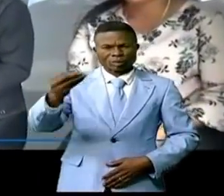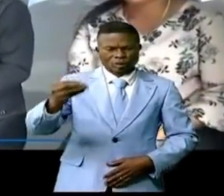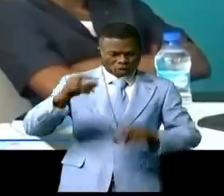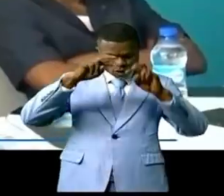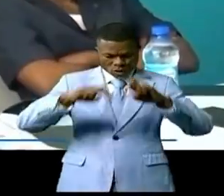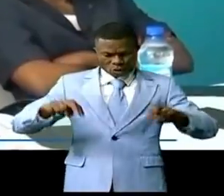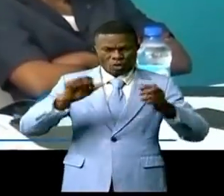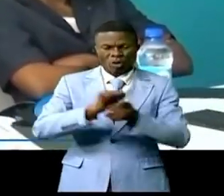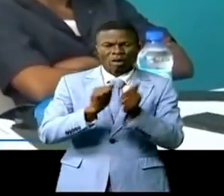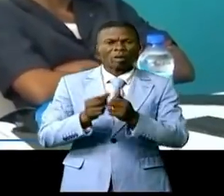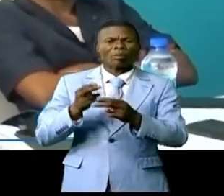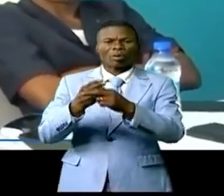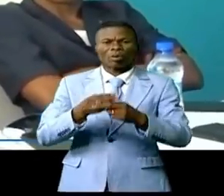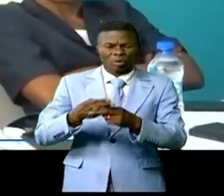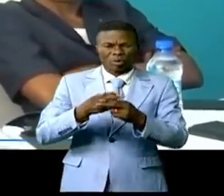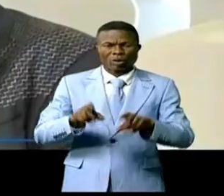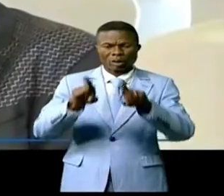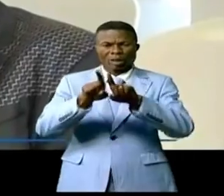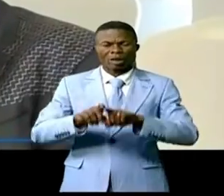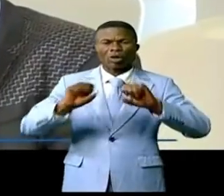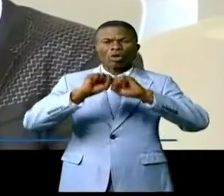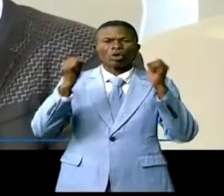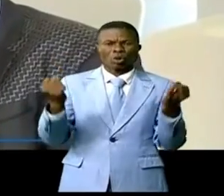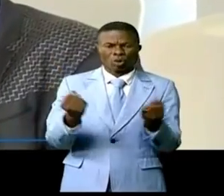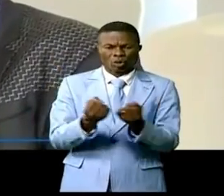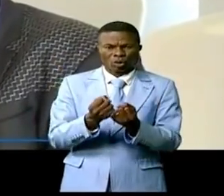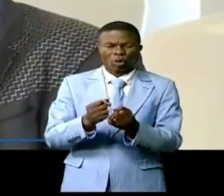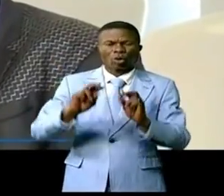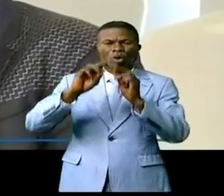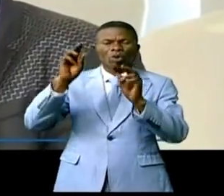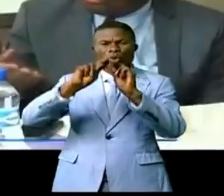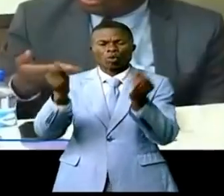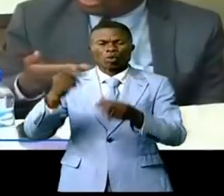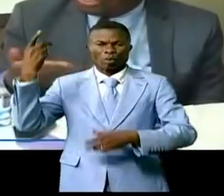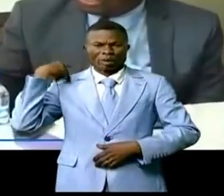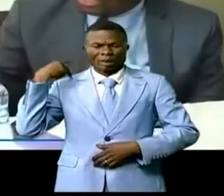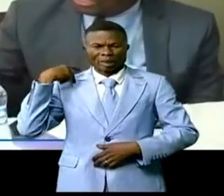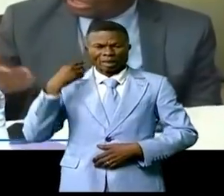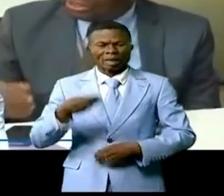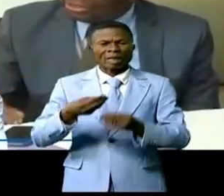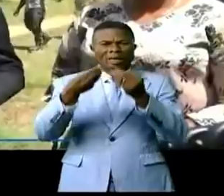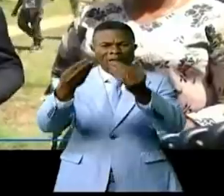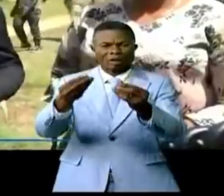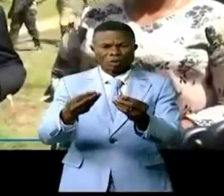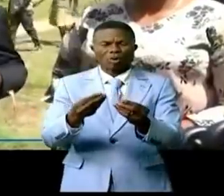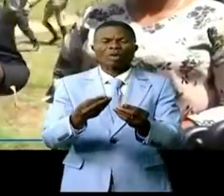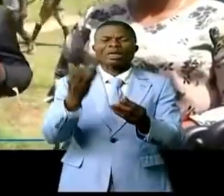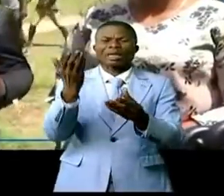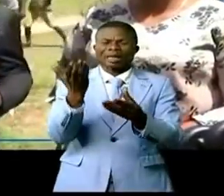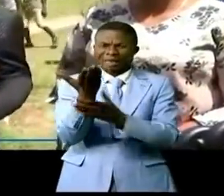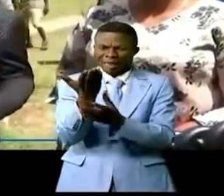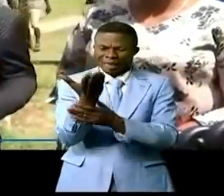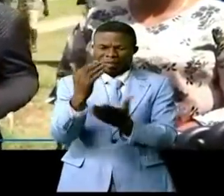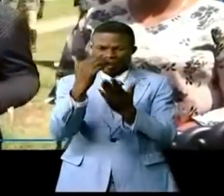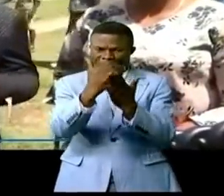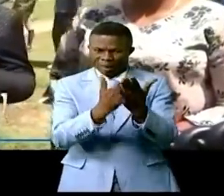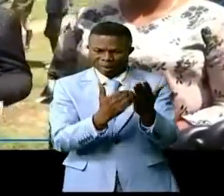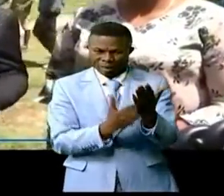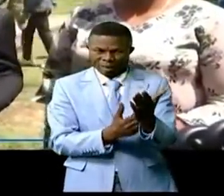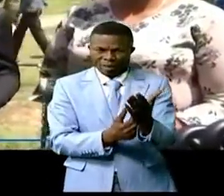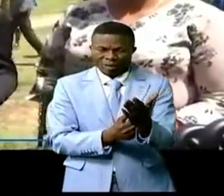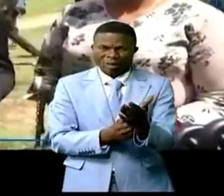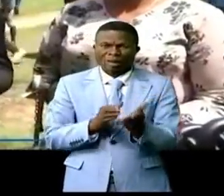situation sécuritaire et sociale à la commission des élus et a formulé des recommandations. C'est éduquer les